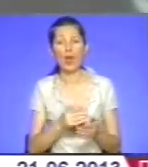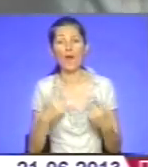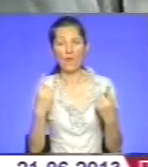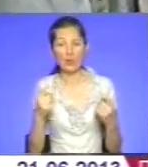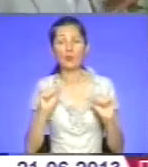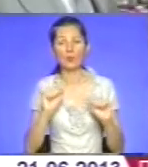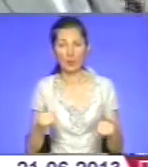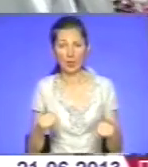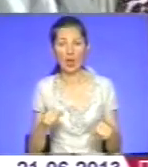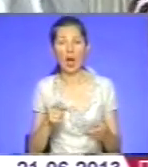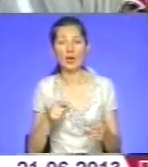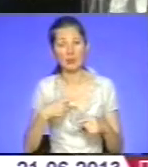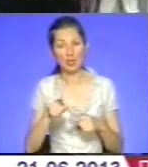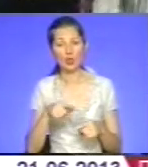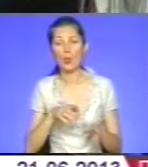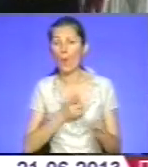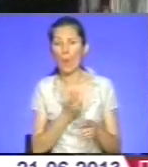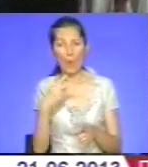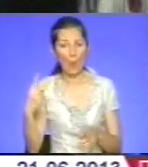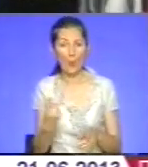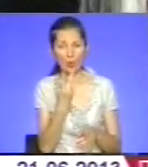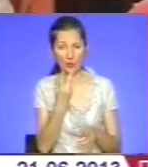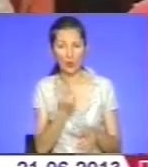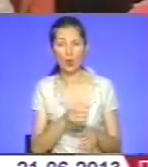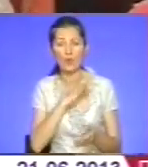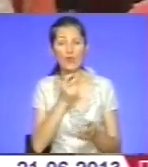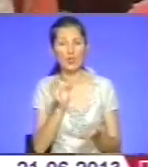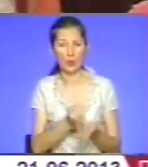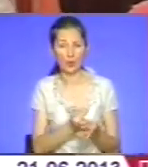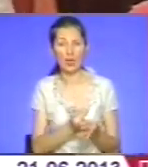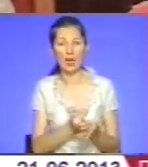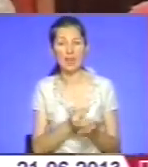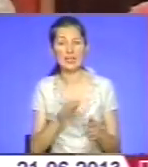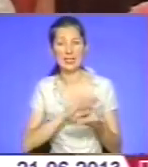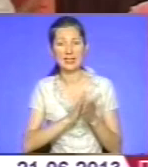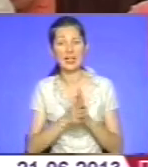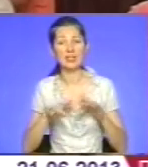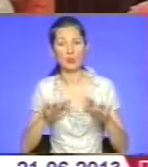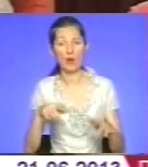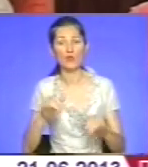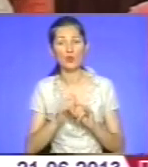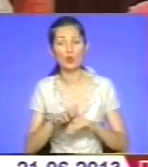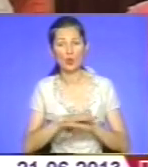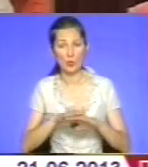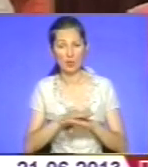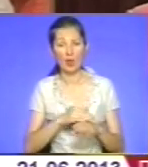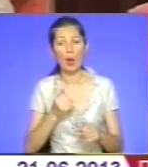а з іншого – подвійно відповідає за стан справ у суспільстві. Ми працюємо над розвитком нашої області, ми працюємо над творенням